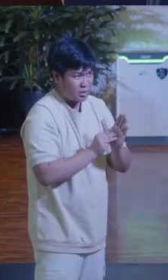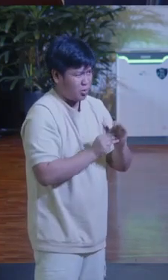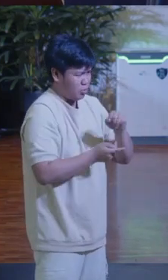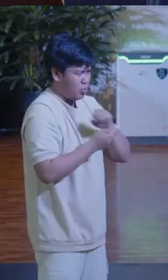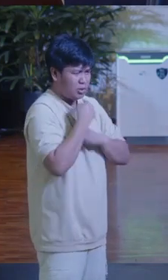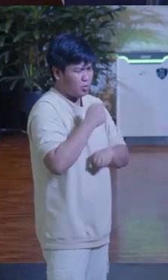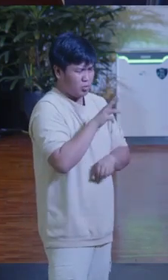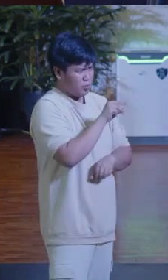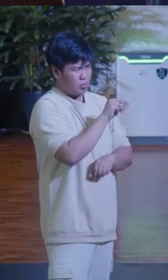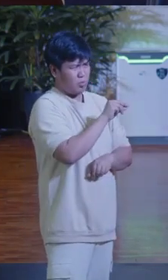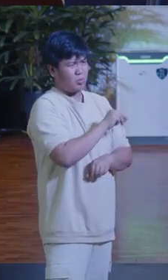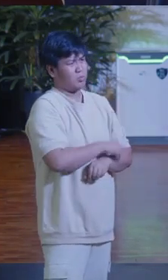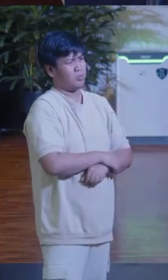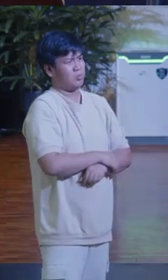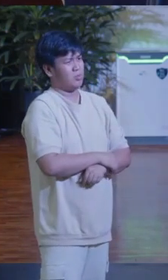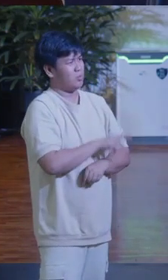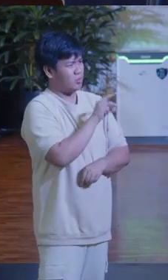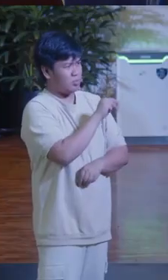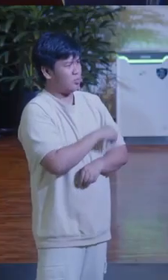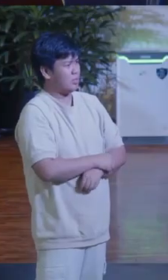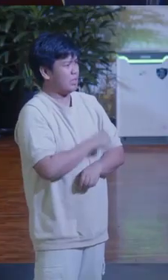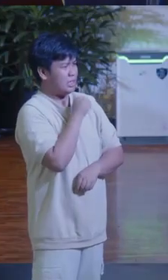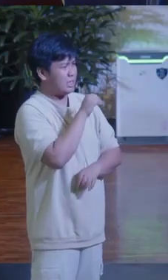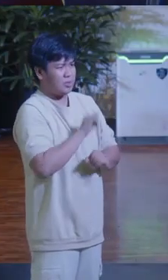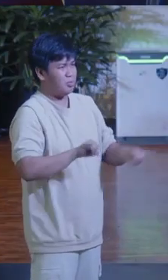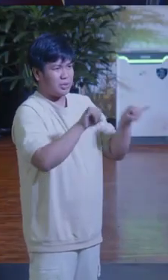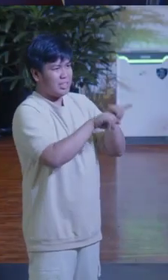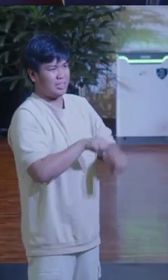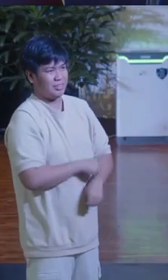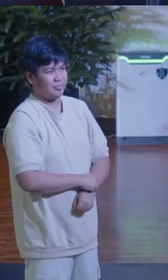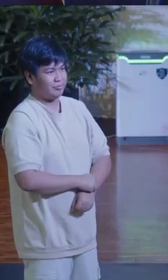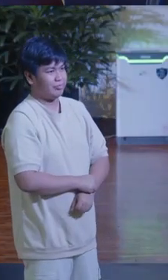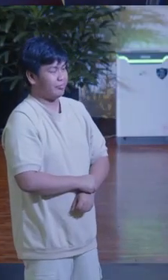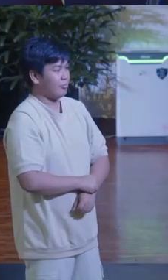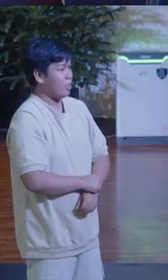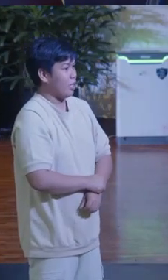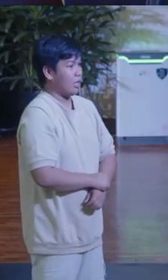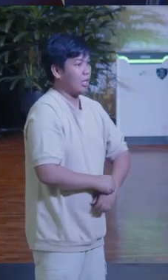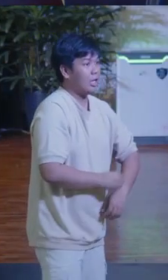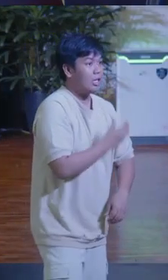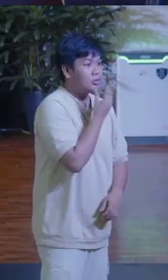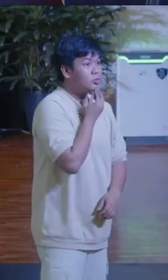Tapos meron pang nahawa. And the rest of the Jews acted